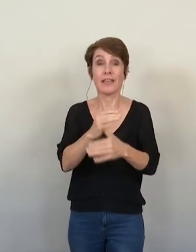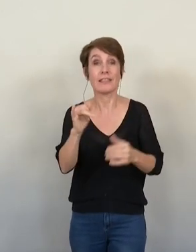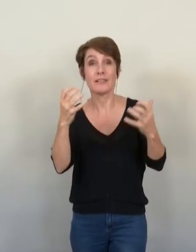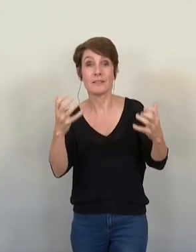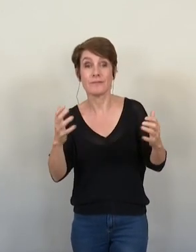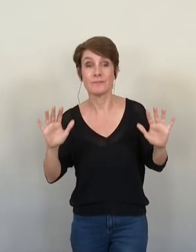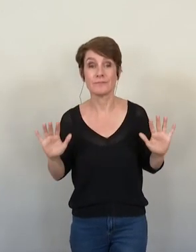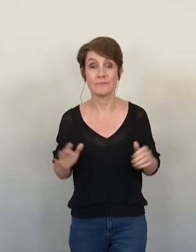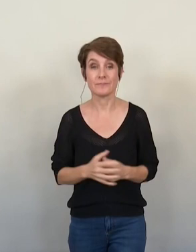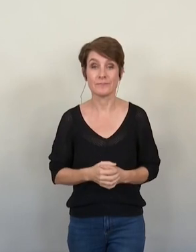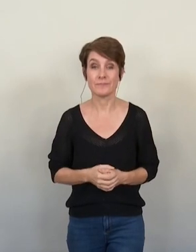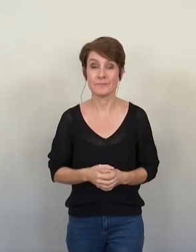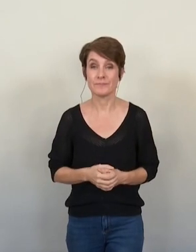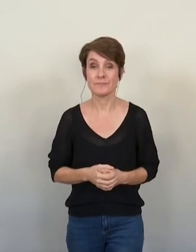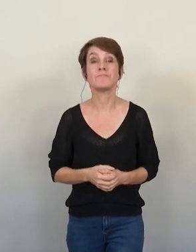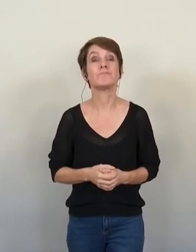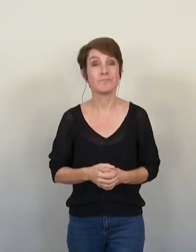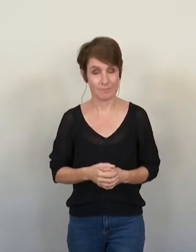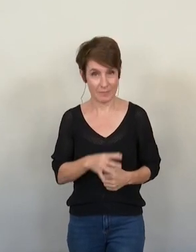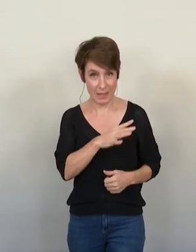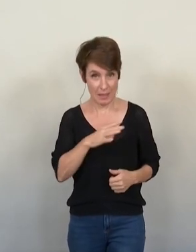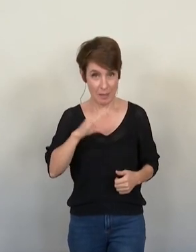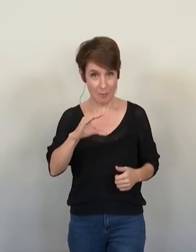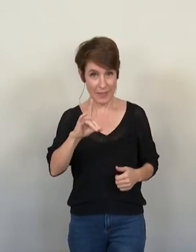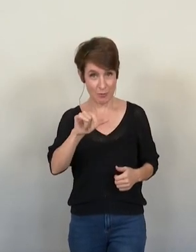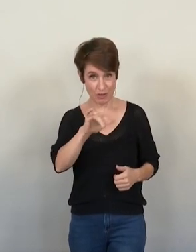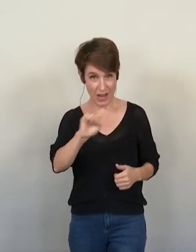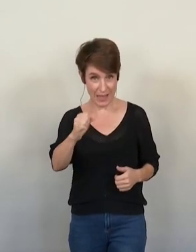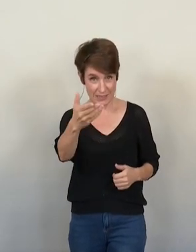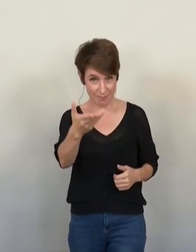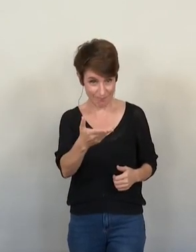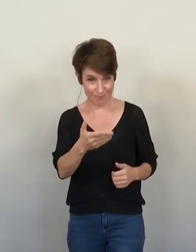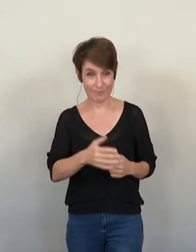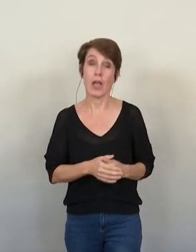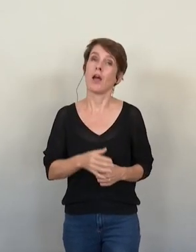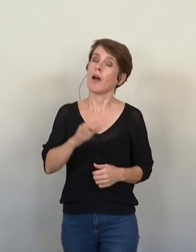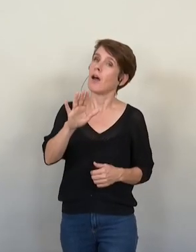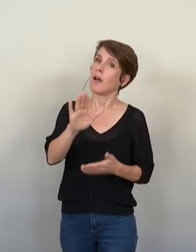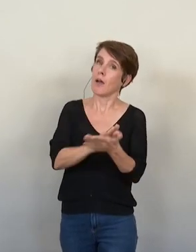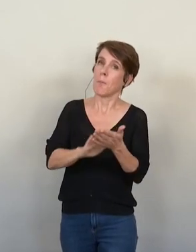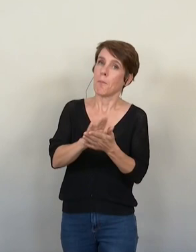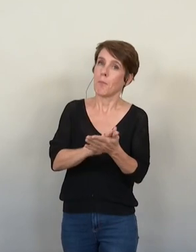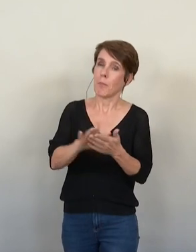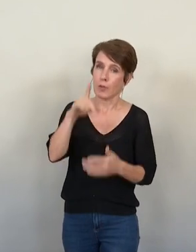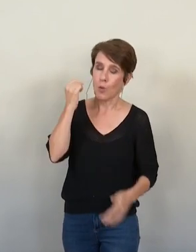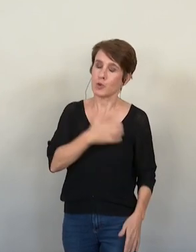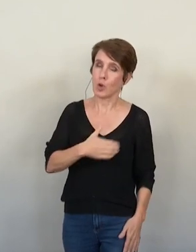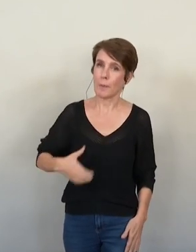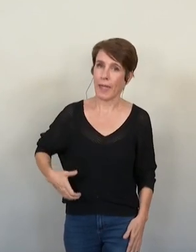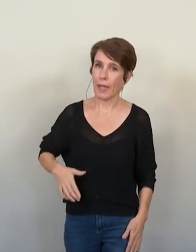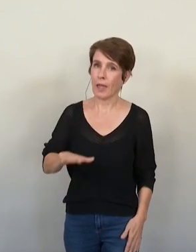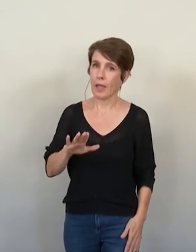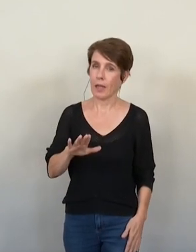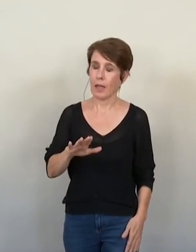parole oui madame ch oui pardon monsieur le Maire mais moi je suis toujours